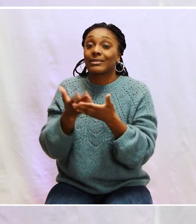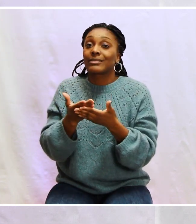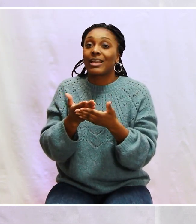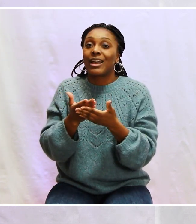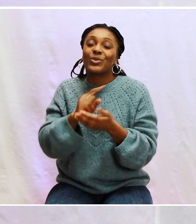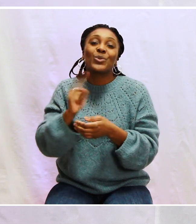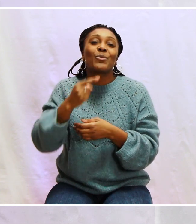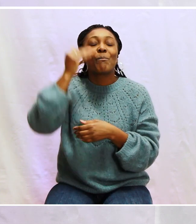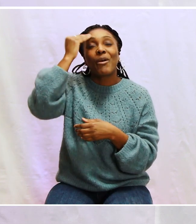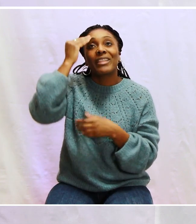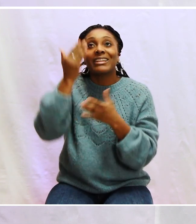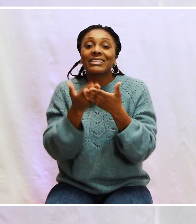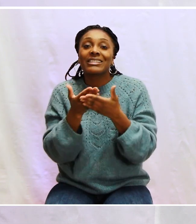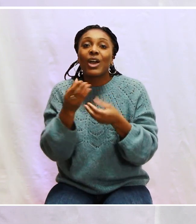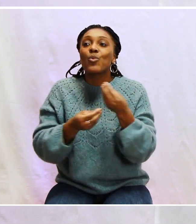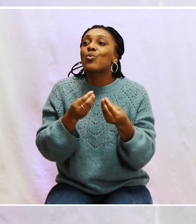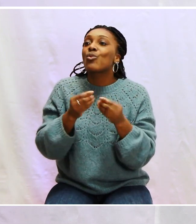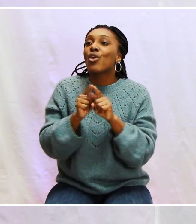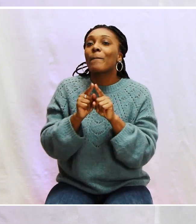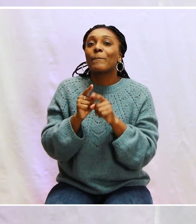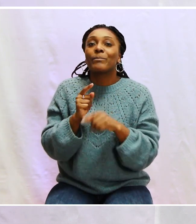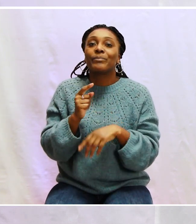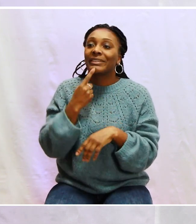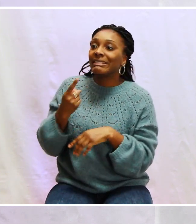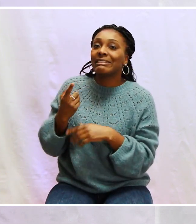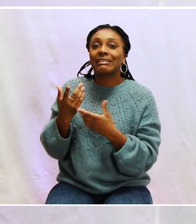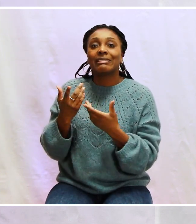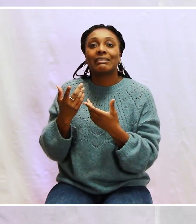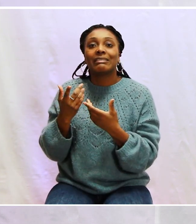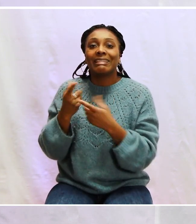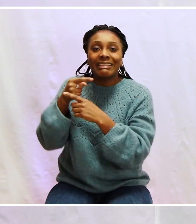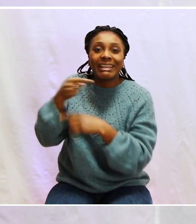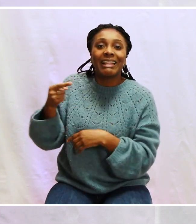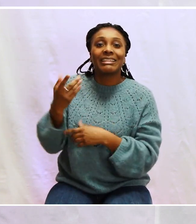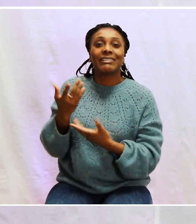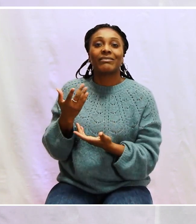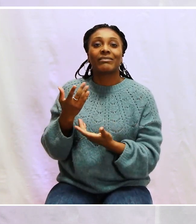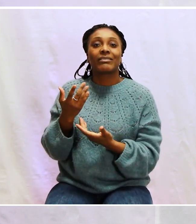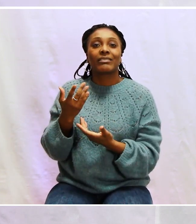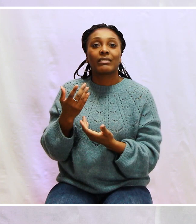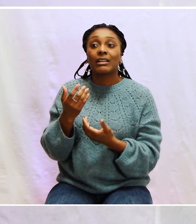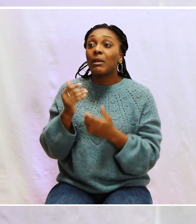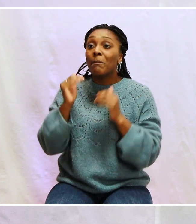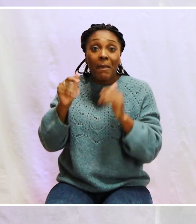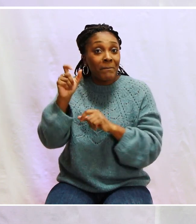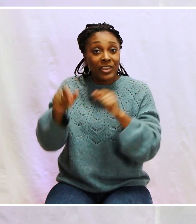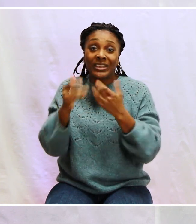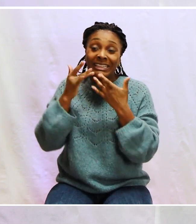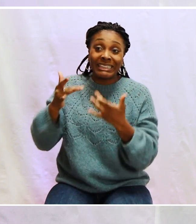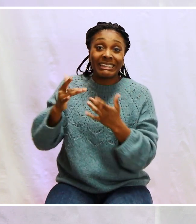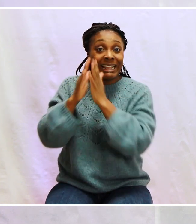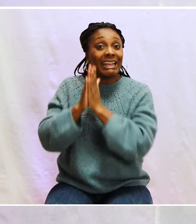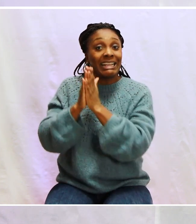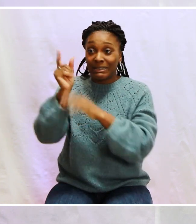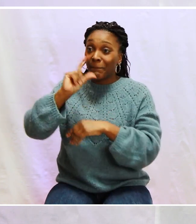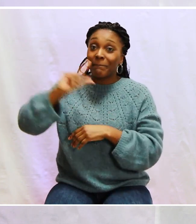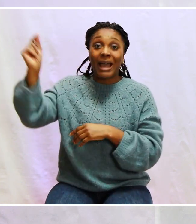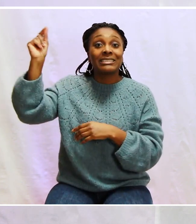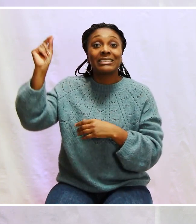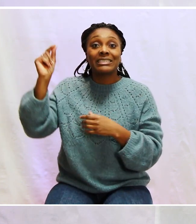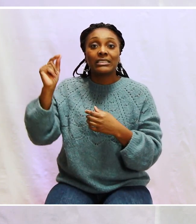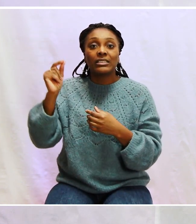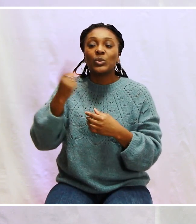ces fameux mots qui sont parfois dégradants pour les personnes qui, soi-disant, ont quitté l'église locale pour une raison ou pour une